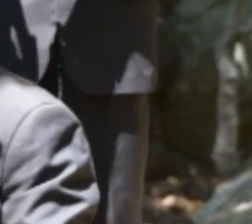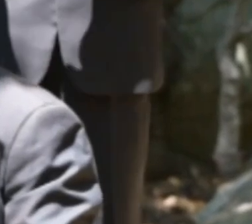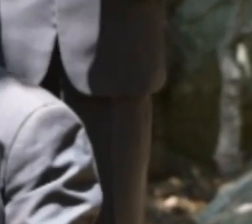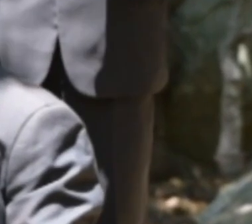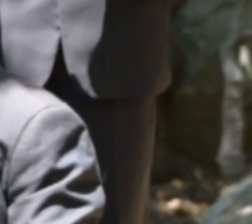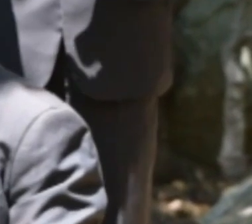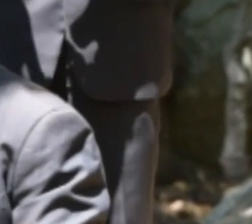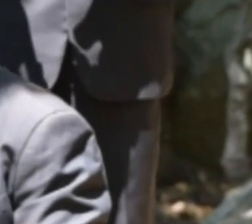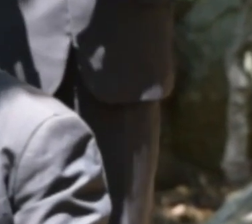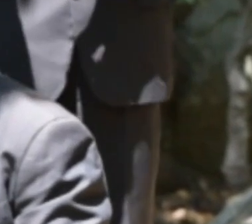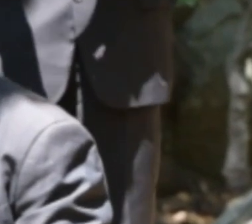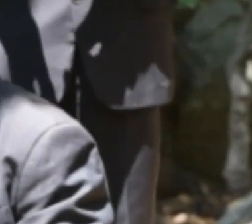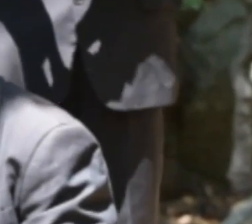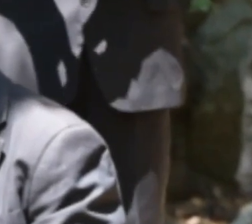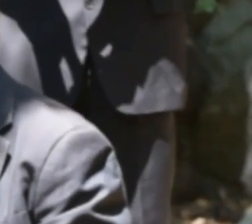Waribi wacheki